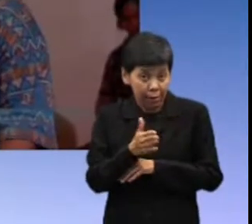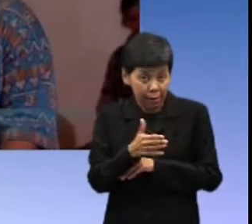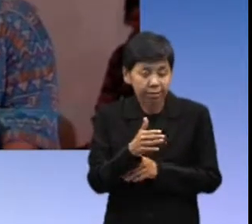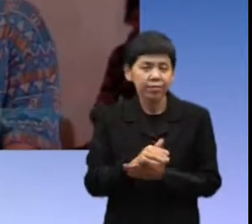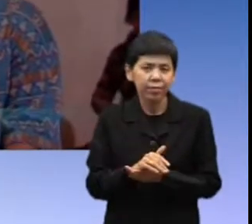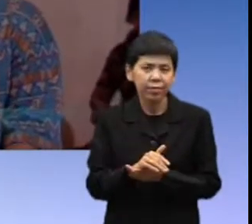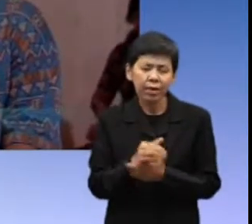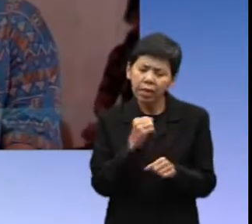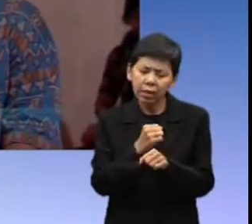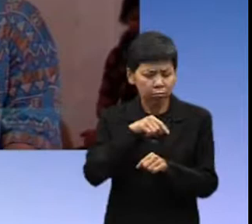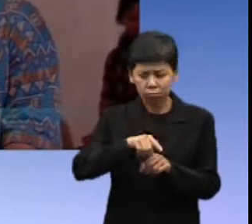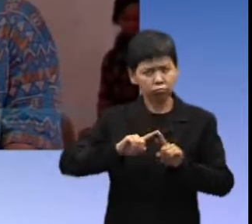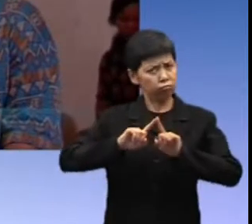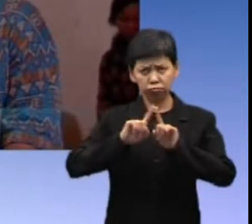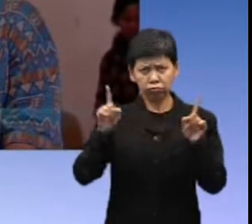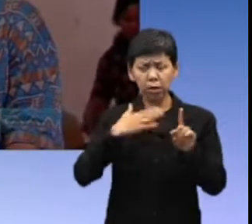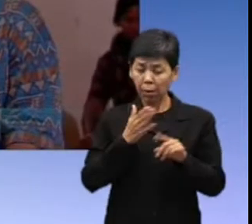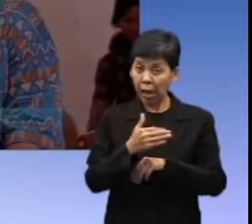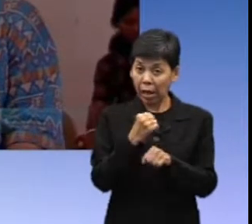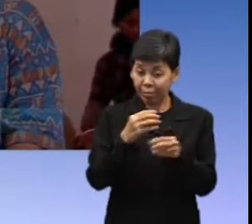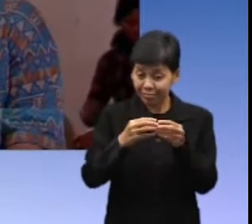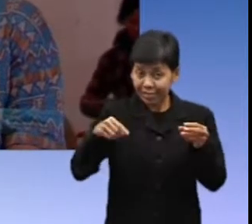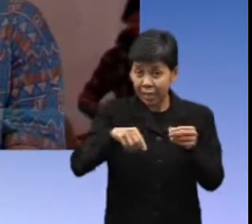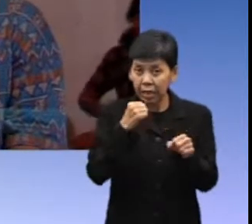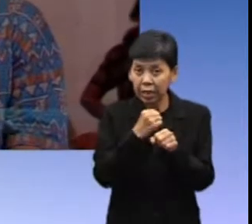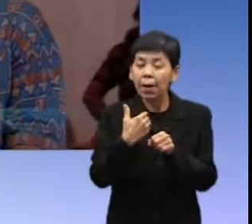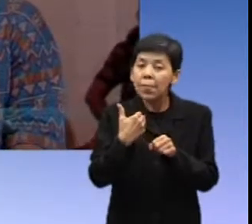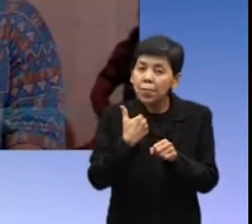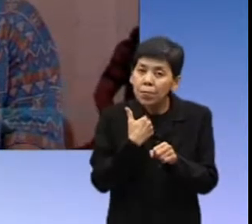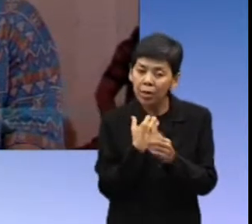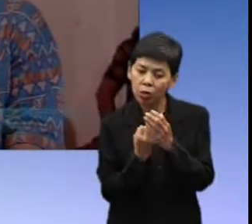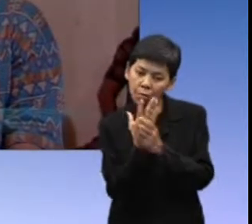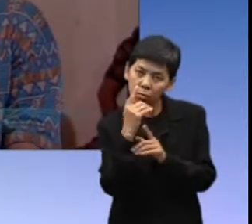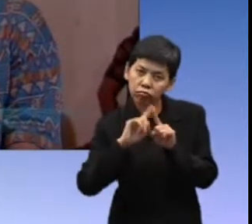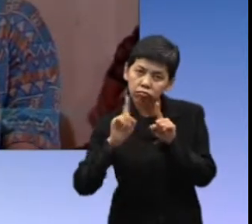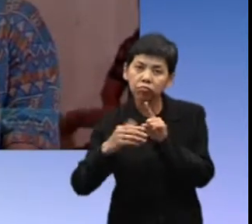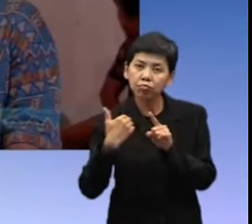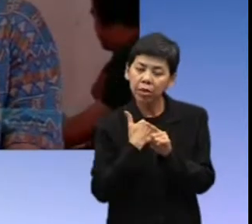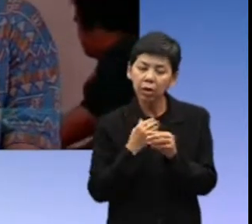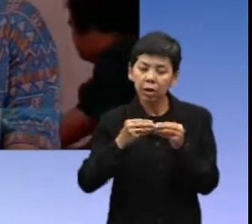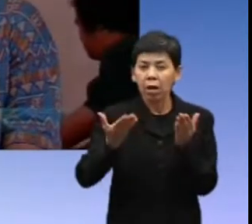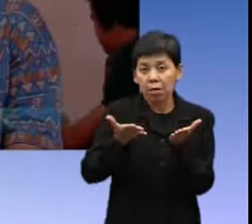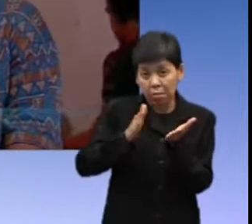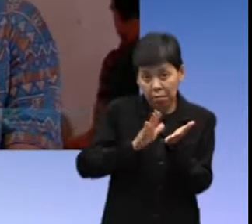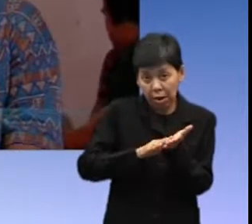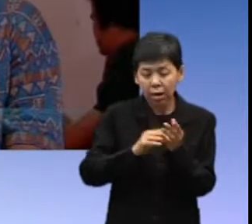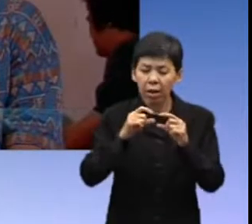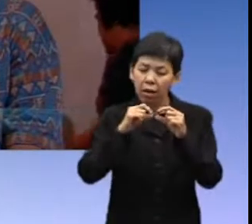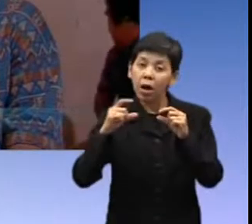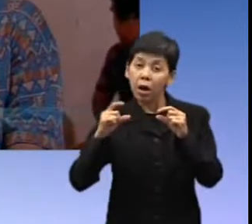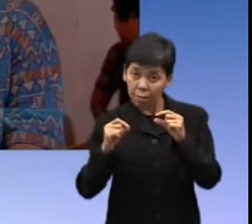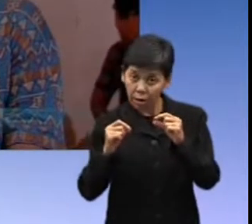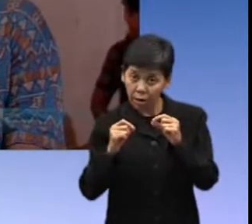ราที่แตกต่างจากที่อื่นเพราะว่าของเราใส่เครื่องสมุนไพรเข้าไปอย่างตะไคร้ใบมะกรูดกะเ